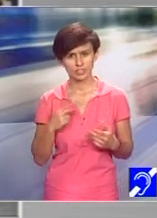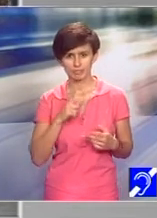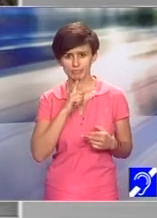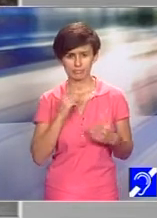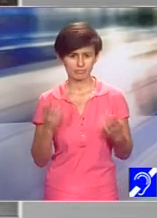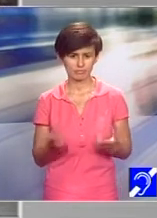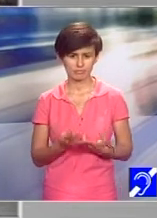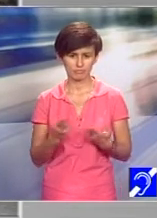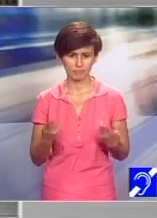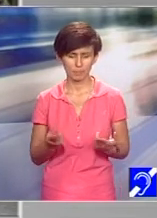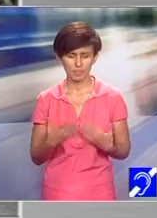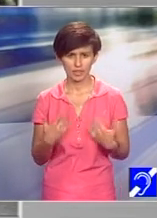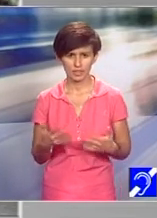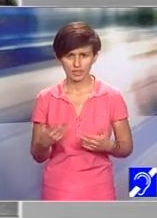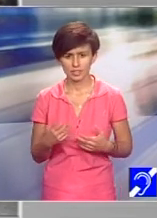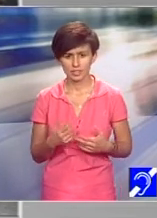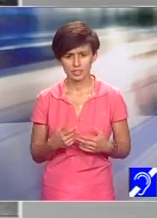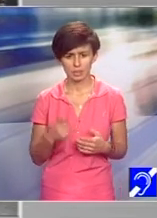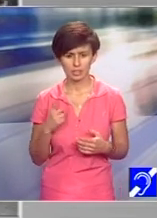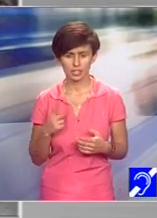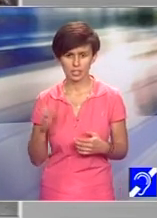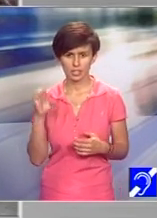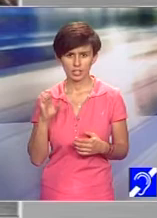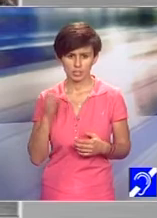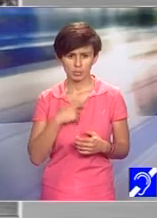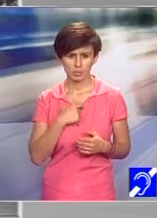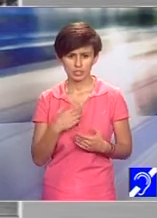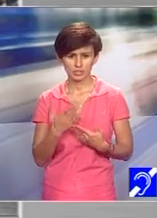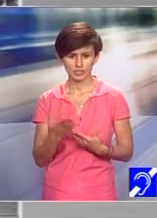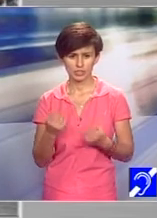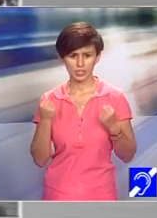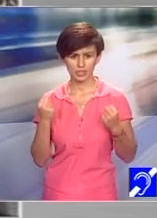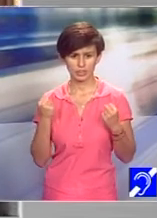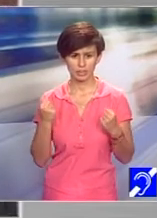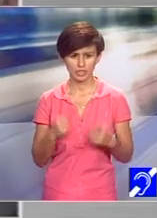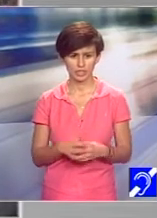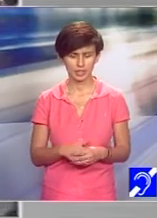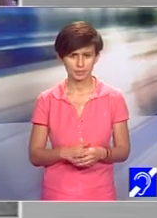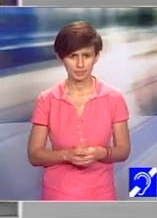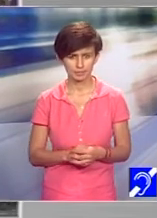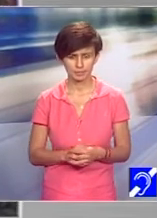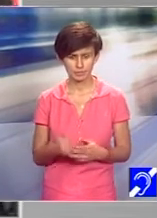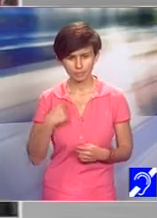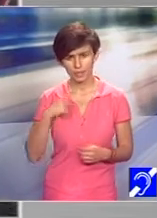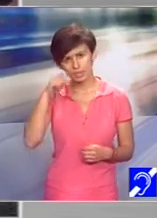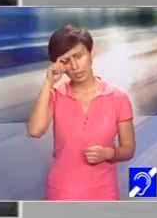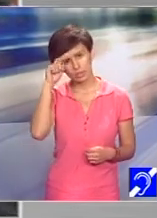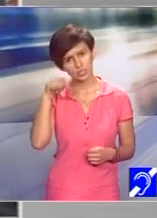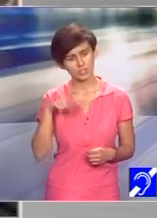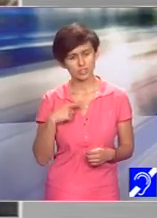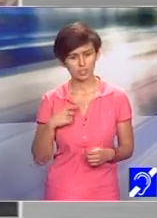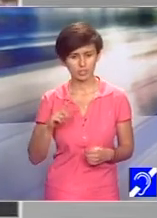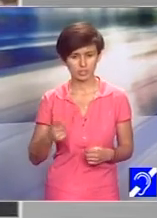poate oferi capacitatea de acțiune în lume în fața marilor provocări contemporane. Am citat ca să nu greșesc. Dar cred că asta este și șansa